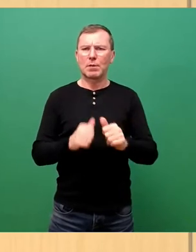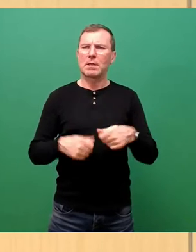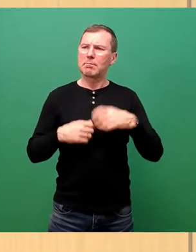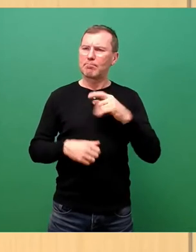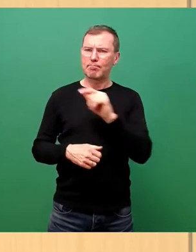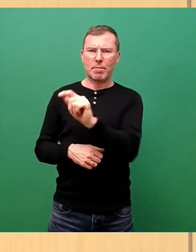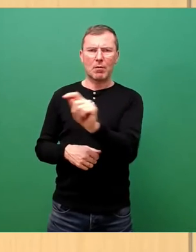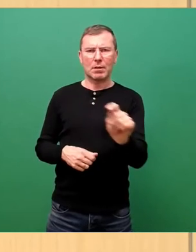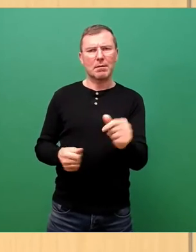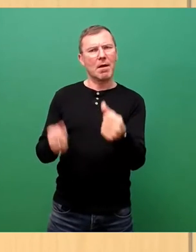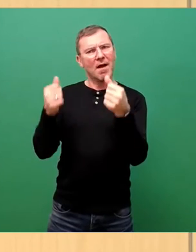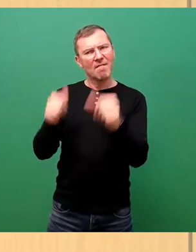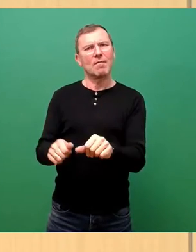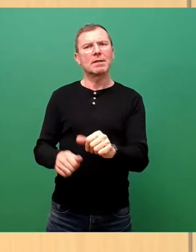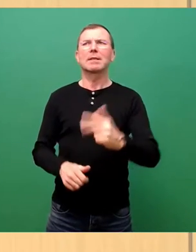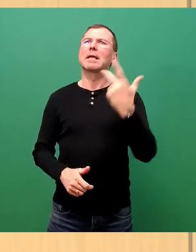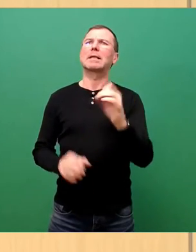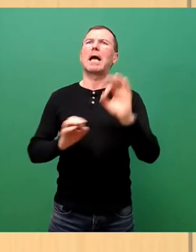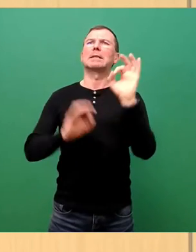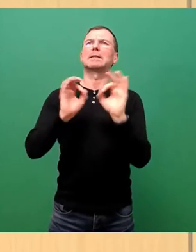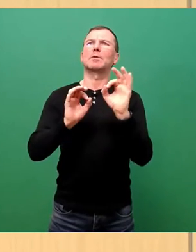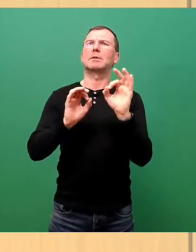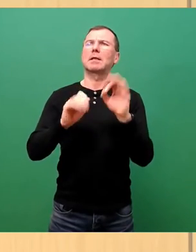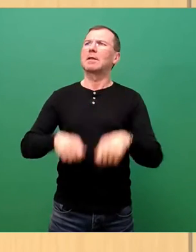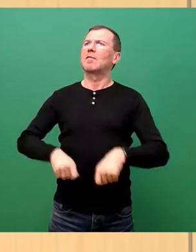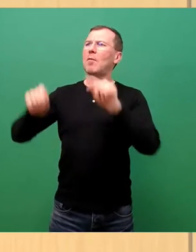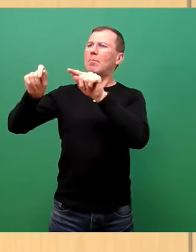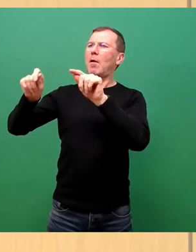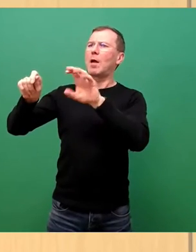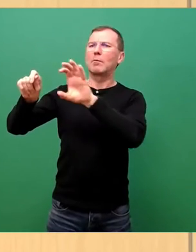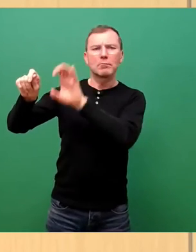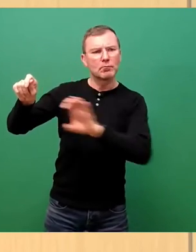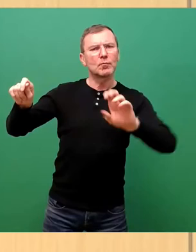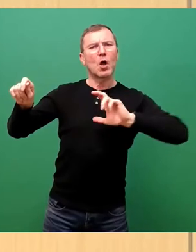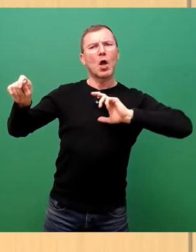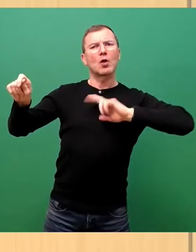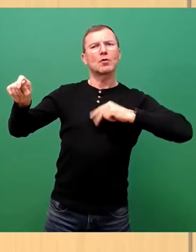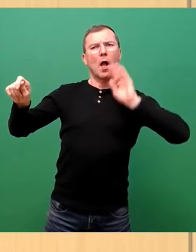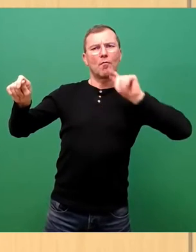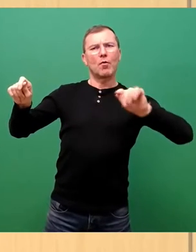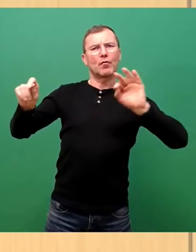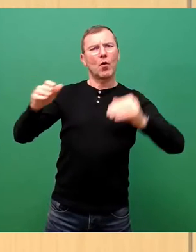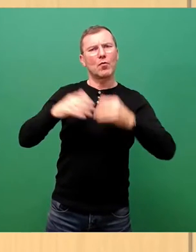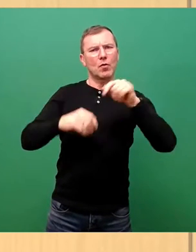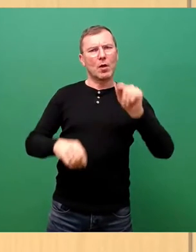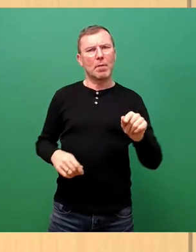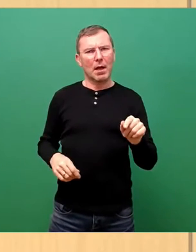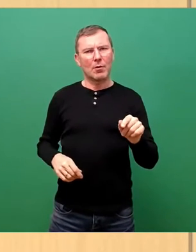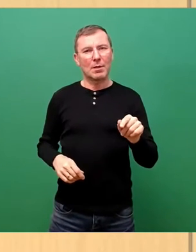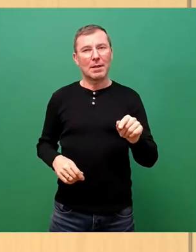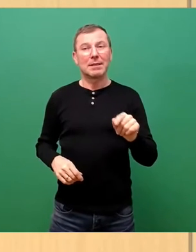dazu verpflichtet, einen 30-prozentigen Anteil von sozialen Wohnungen in Neubauvorhaben zu integrieren, ist gerade mal 2,5 Jahre